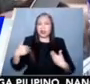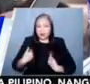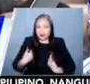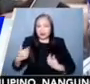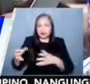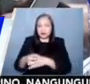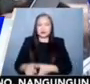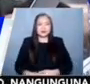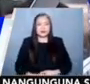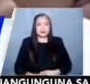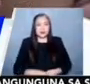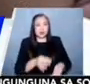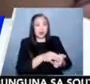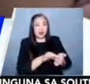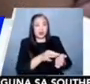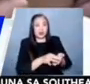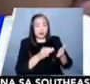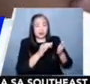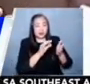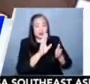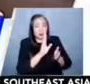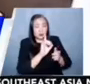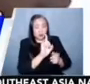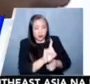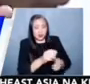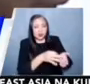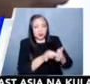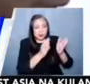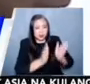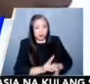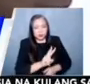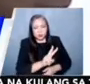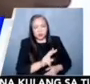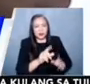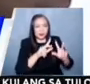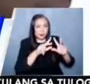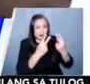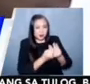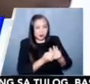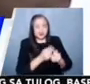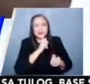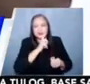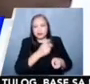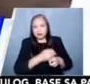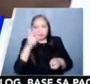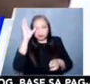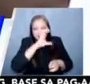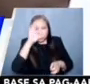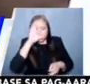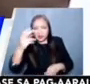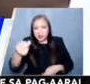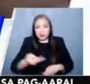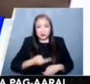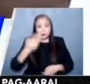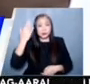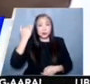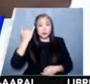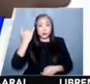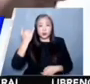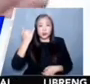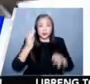one two and three we consider this items as hard to feel because Once they get the